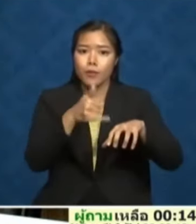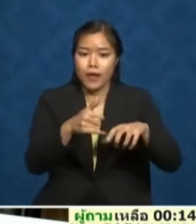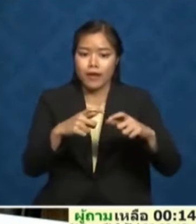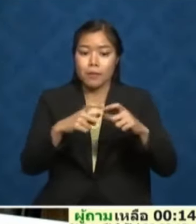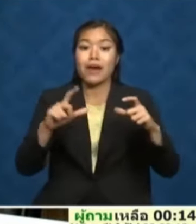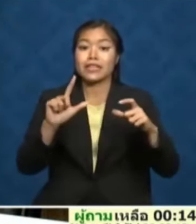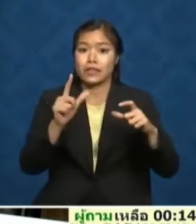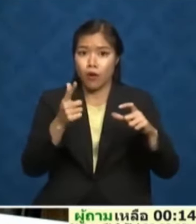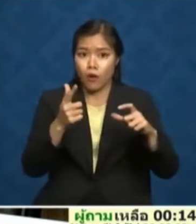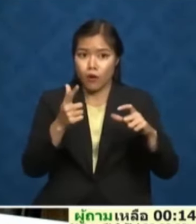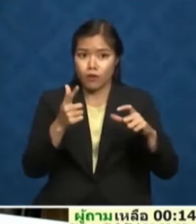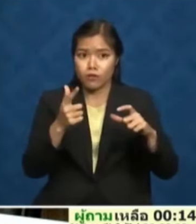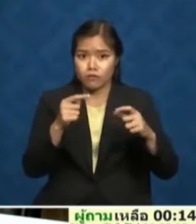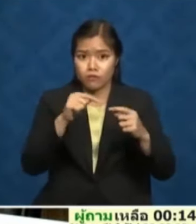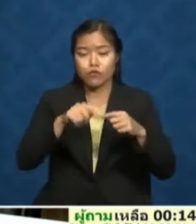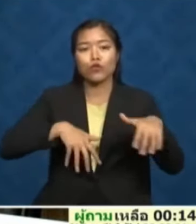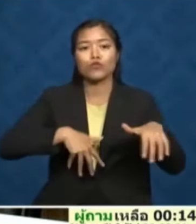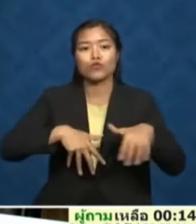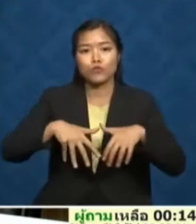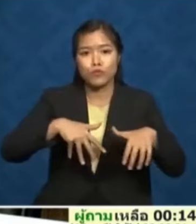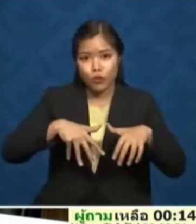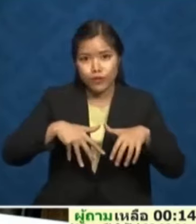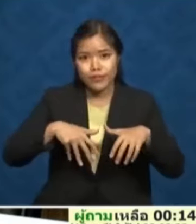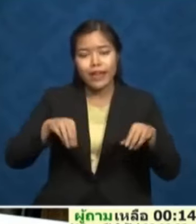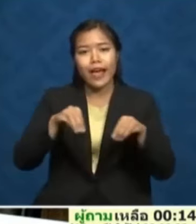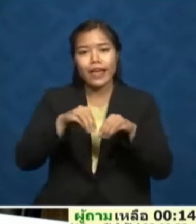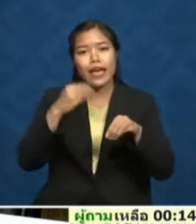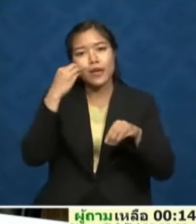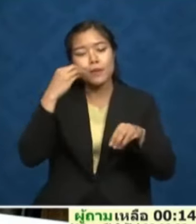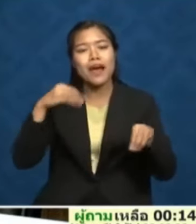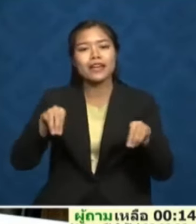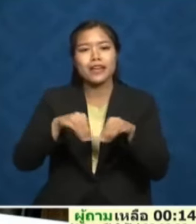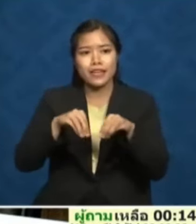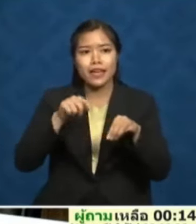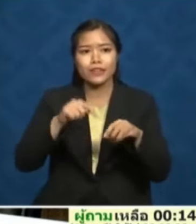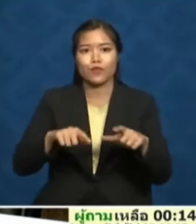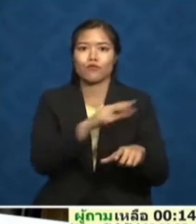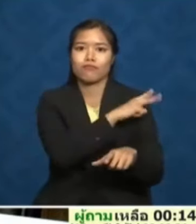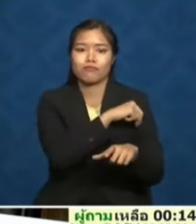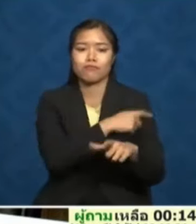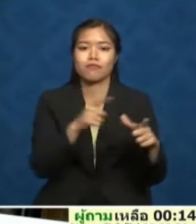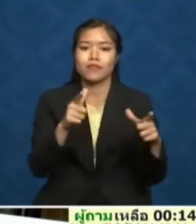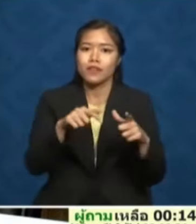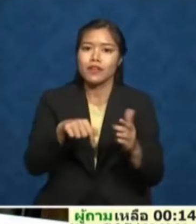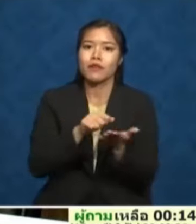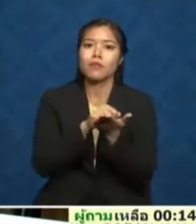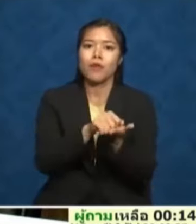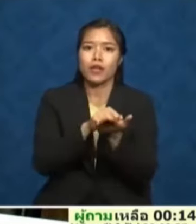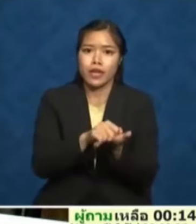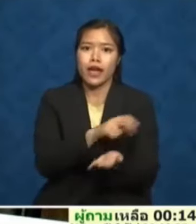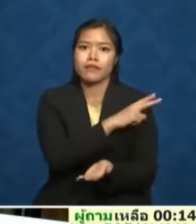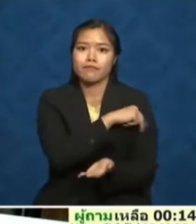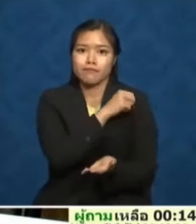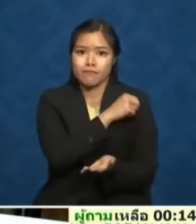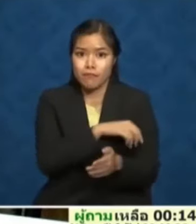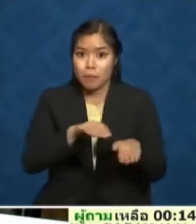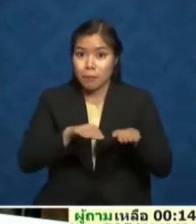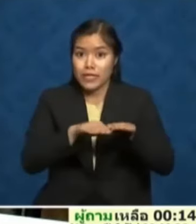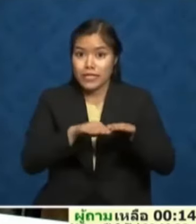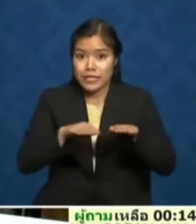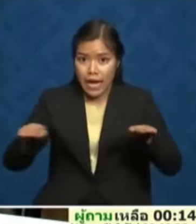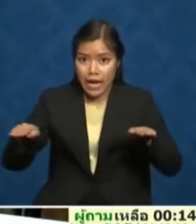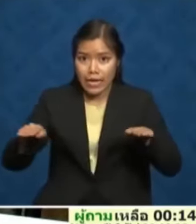ทางการว่าคลินิกชุมชนอบอุ่นค่ะจึงถือได้ว่าคลินิกชุมชนอบอุ่นเป็นสถานพยาบาลขั้นปฐมภูมิพื้น